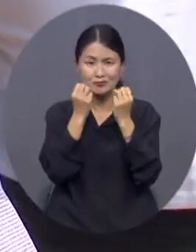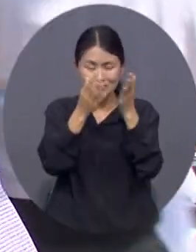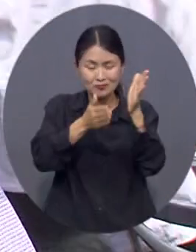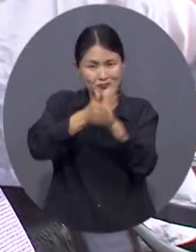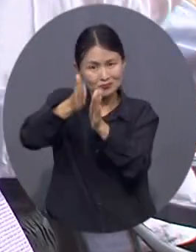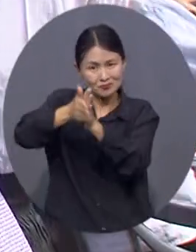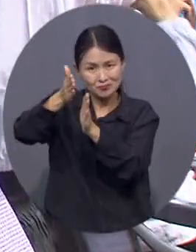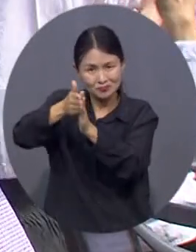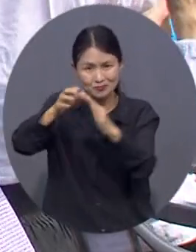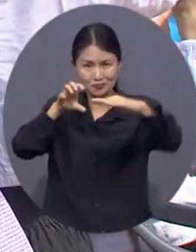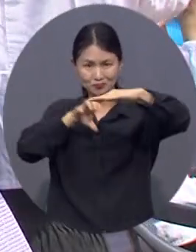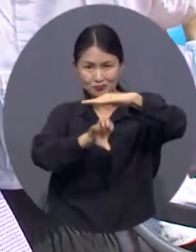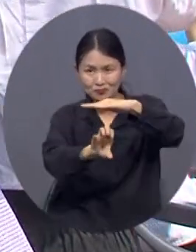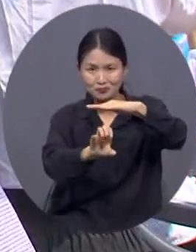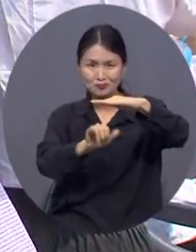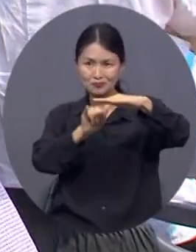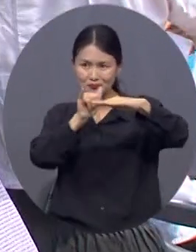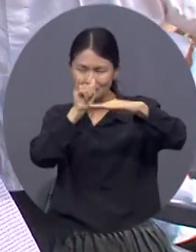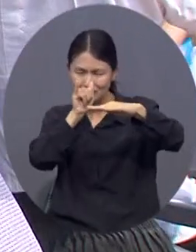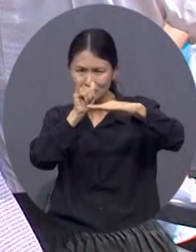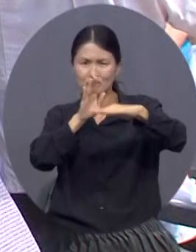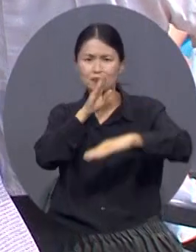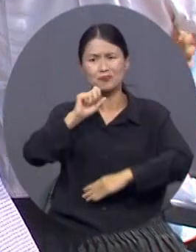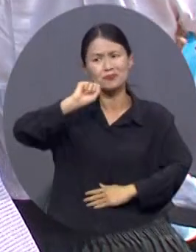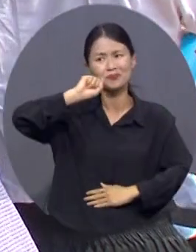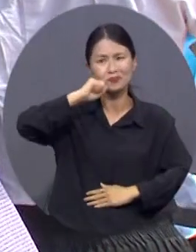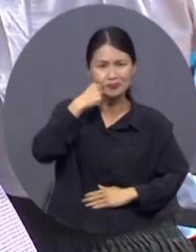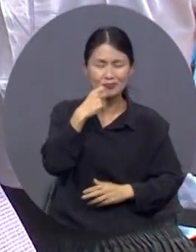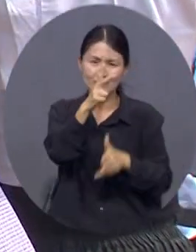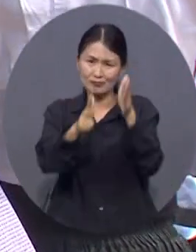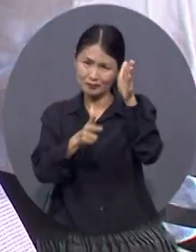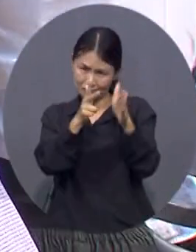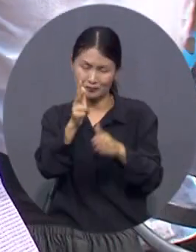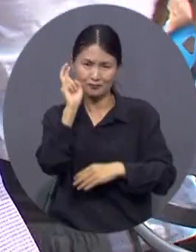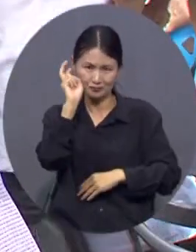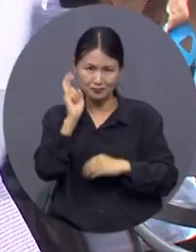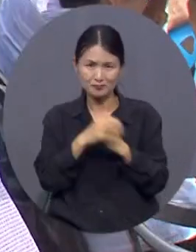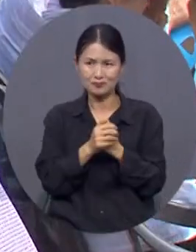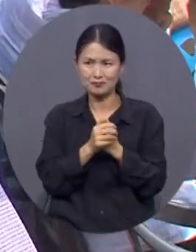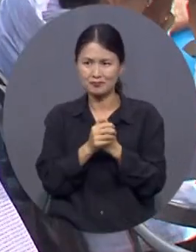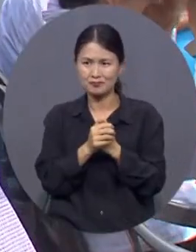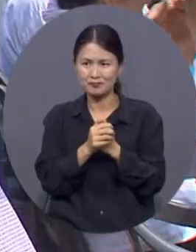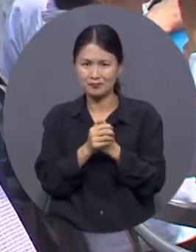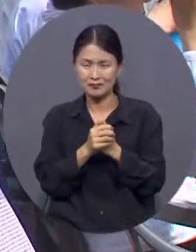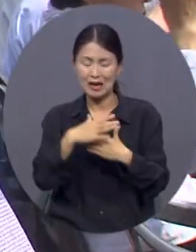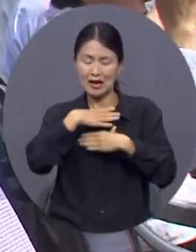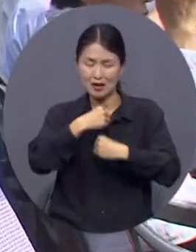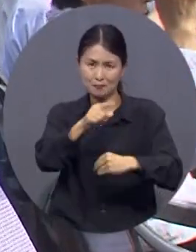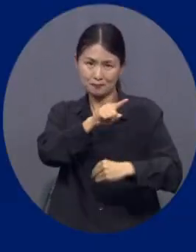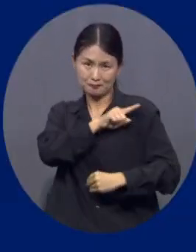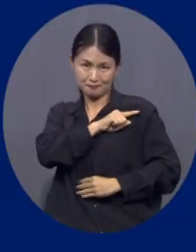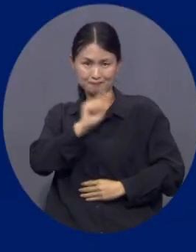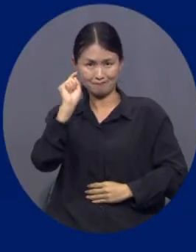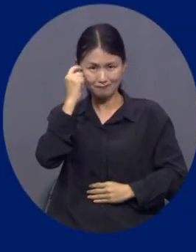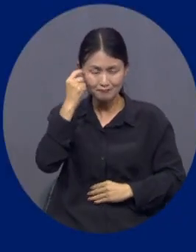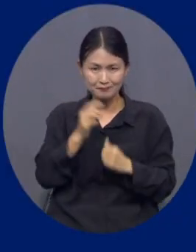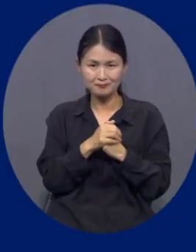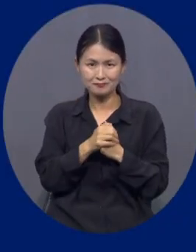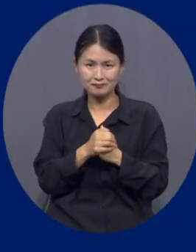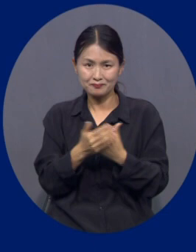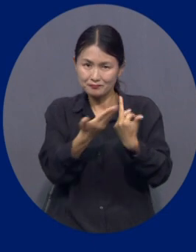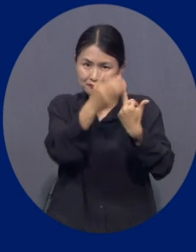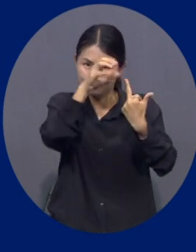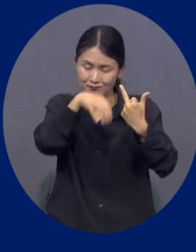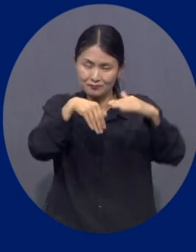구조물이 들어가야 되는 초고난이도의 그 사업이라고 볼 수 있습니다. 그 안전을 최우선으로 해요. 제주도